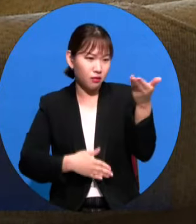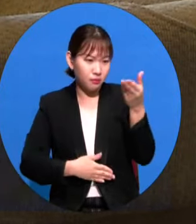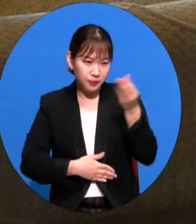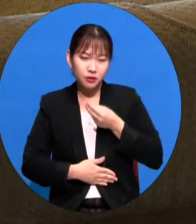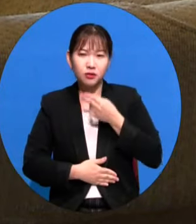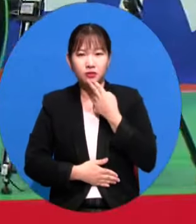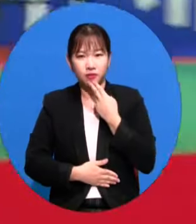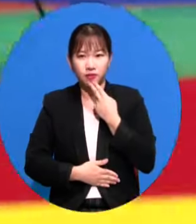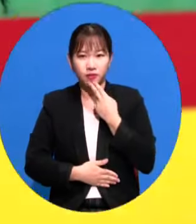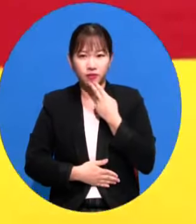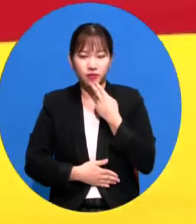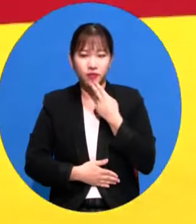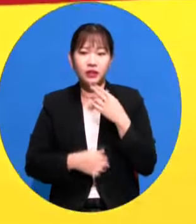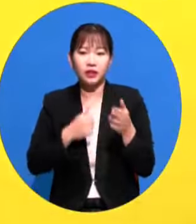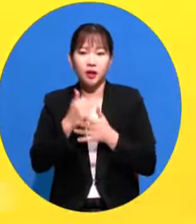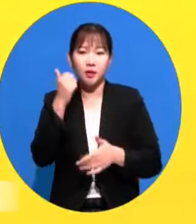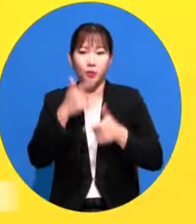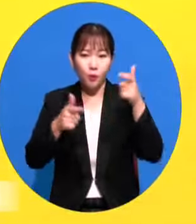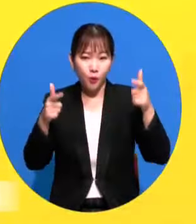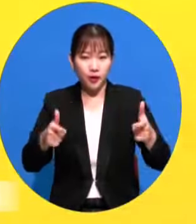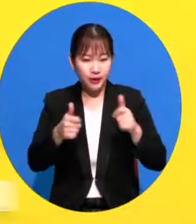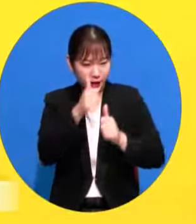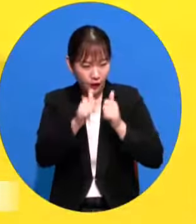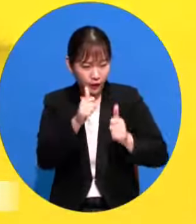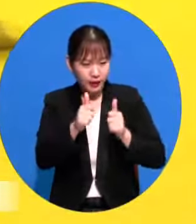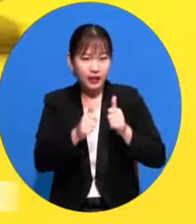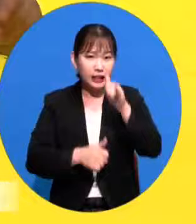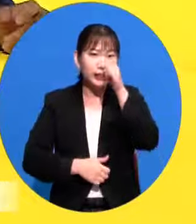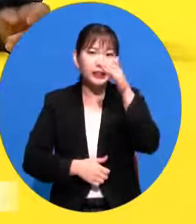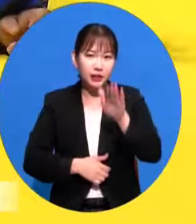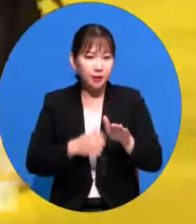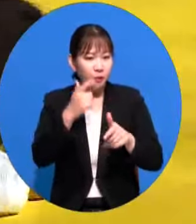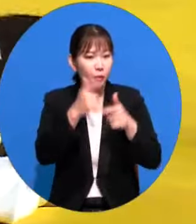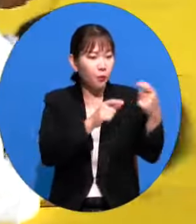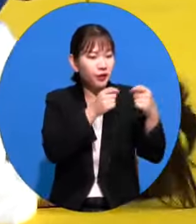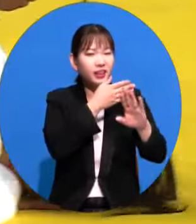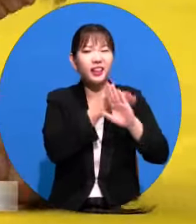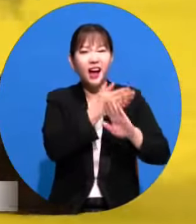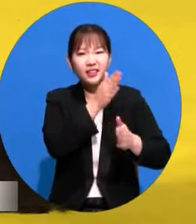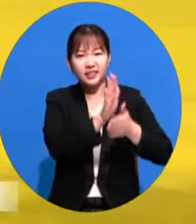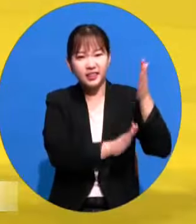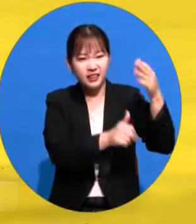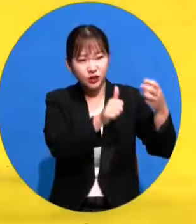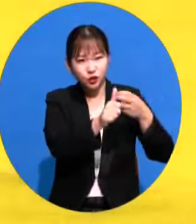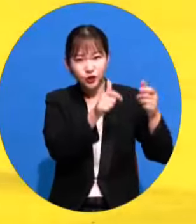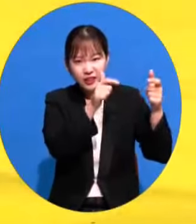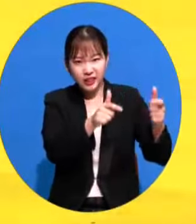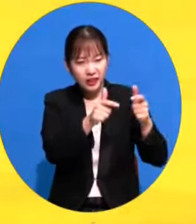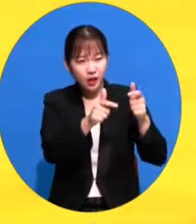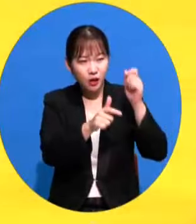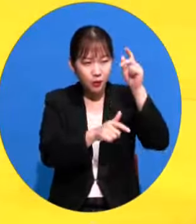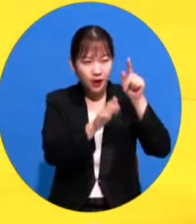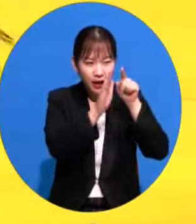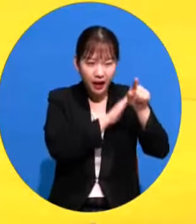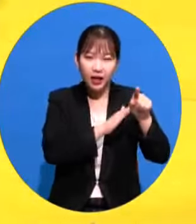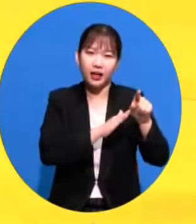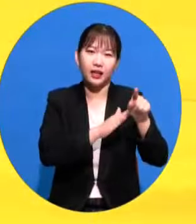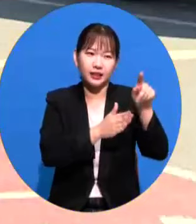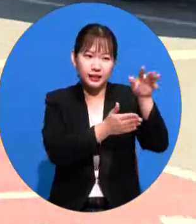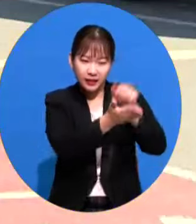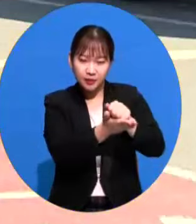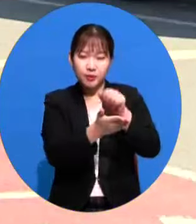않고. 그래서 목포에서 경기를 치러야 하지만 목포 인근 다른 시군에 있는 숙박시설을 잡는 선수단도